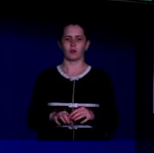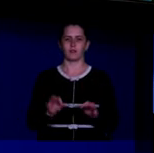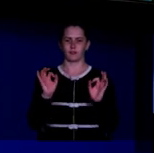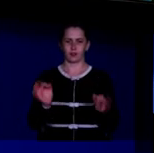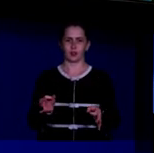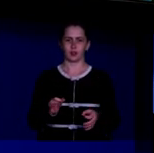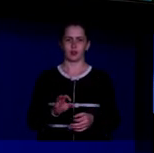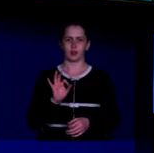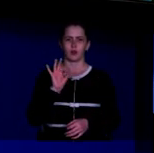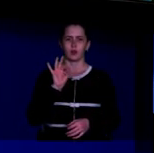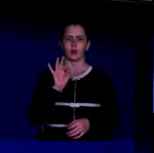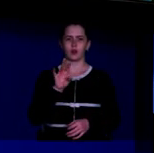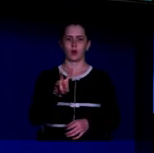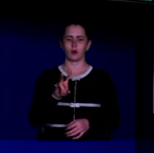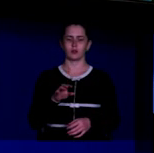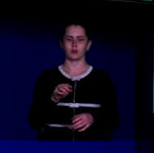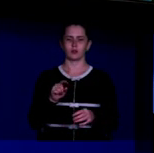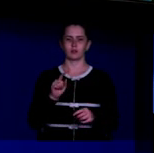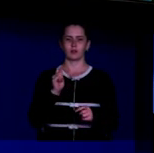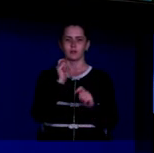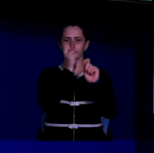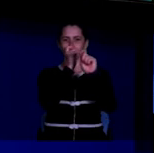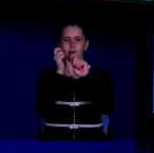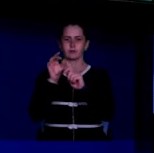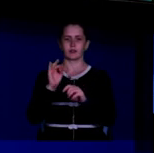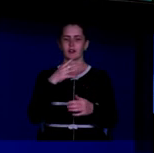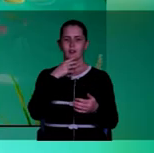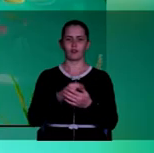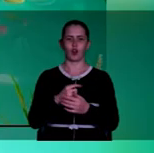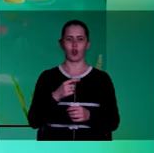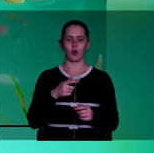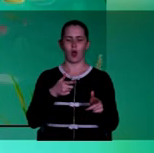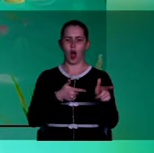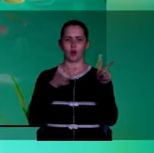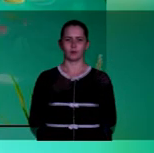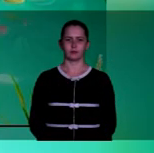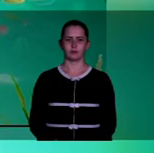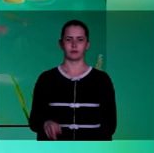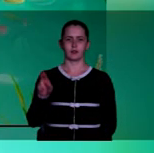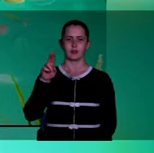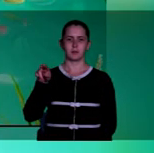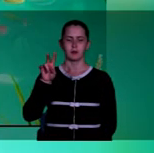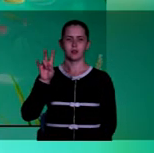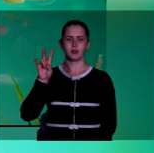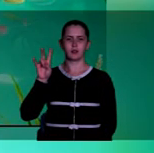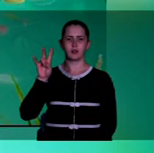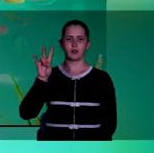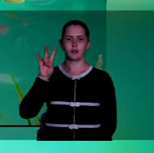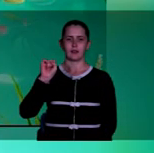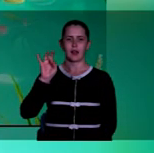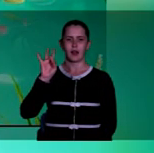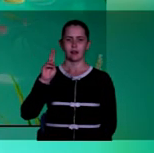Верно, он вбил колышки и развесил на них свое оружие. Итак, Дмитрий Наркисович Мамин